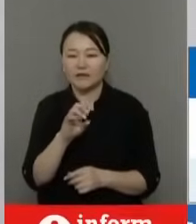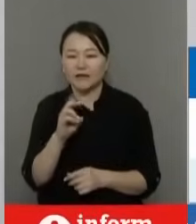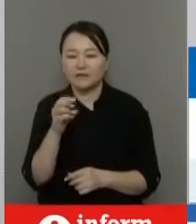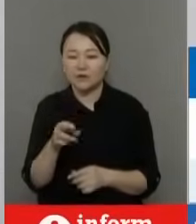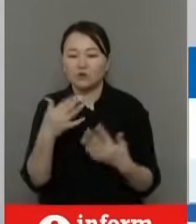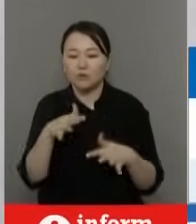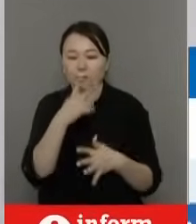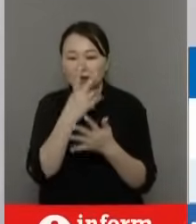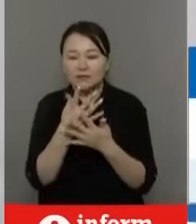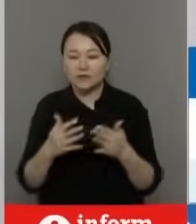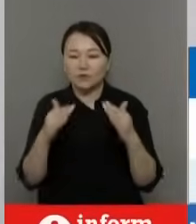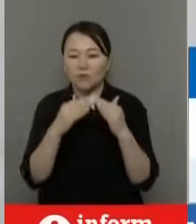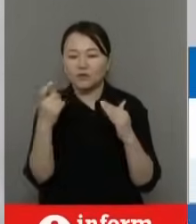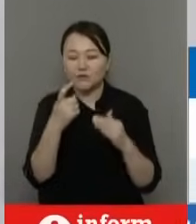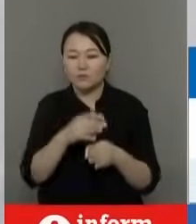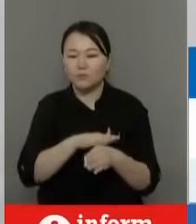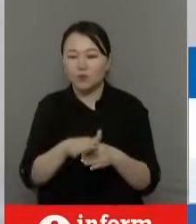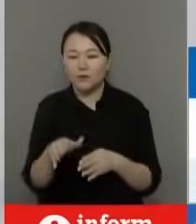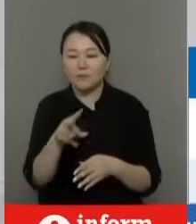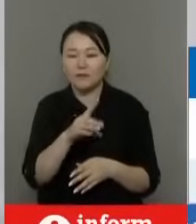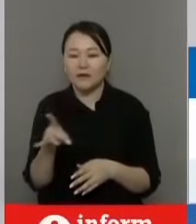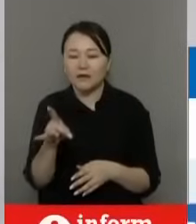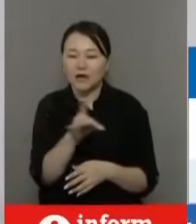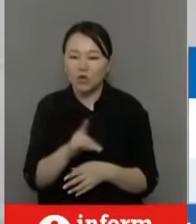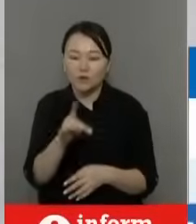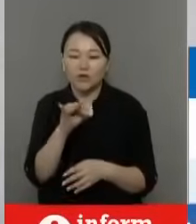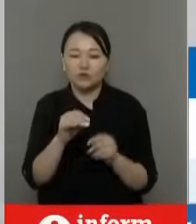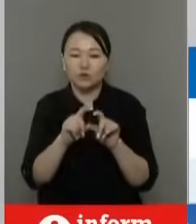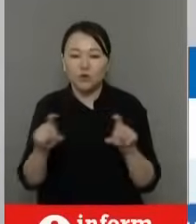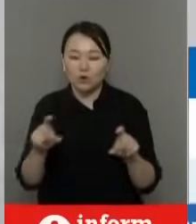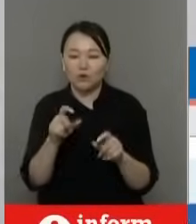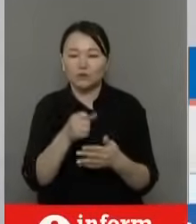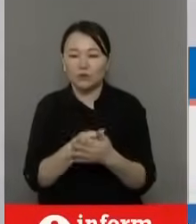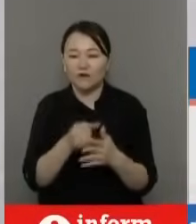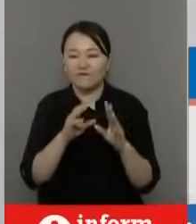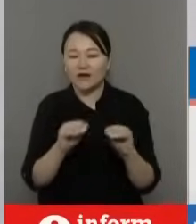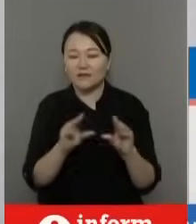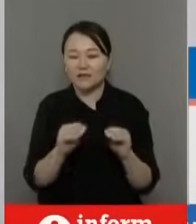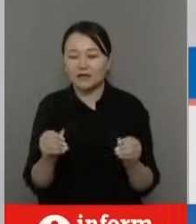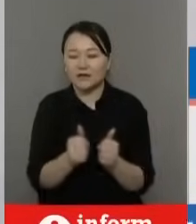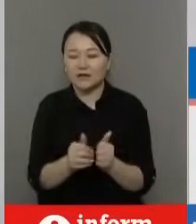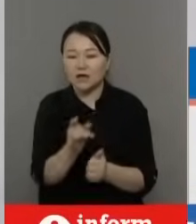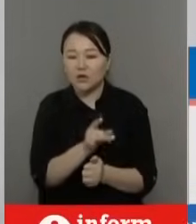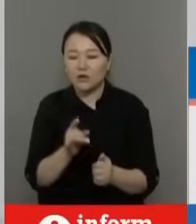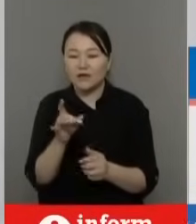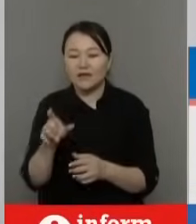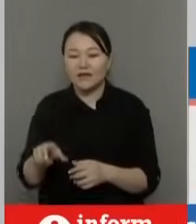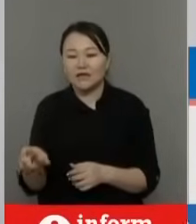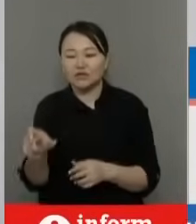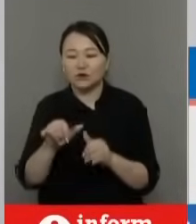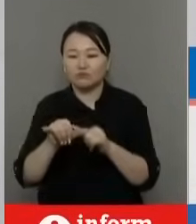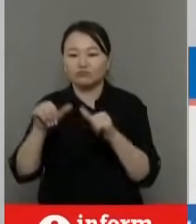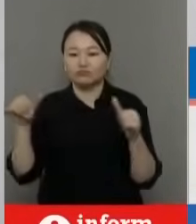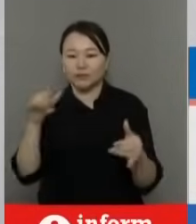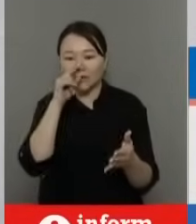вам затопленные частные дома, микрорайоны и школу. Сегодня паводок добрался до привокзального района. Из-за разлива речки Кылшакты здесь